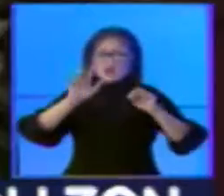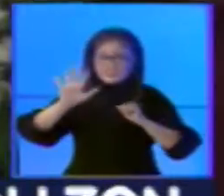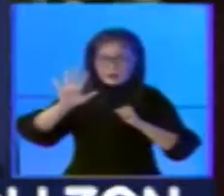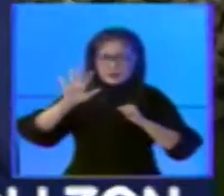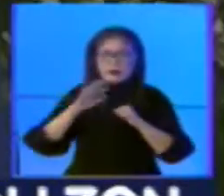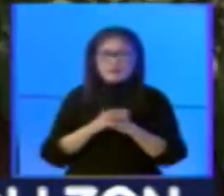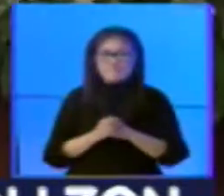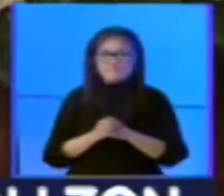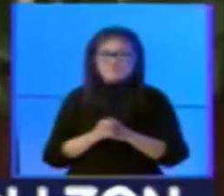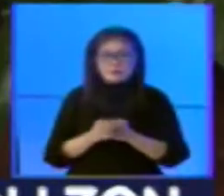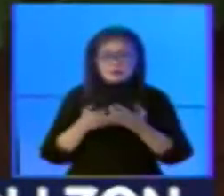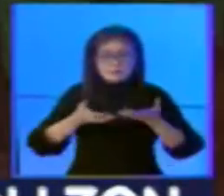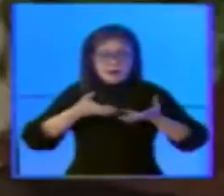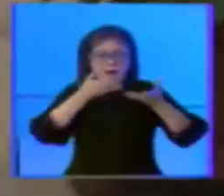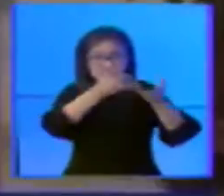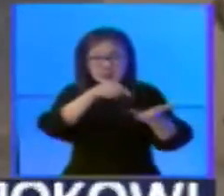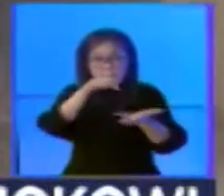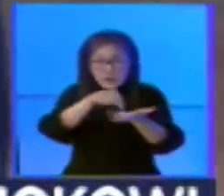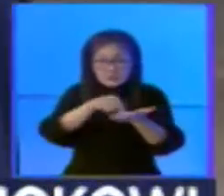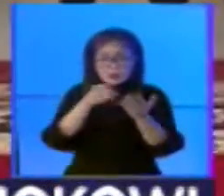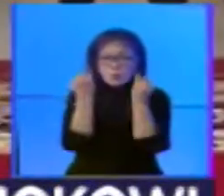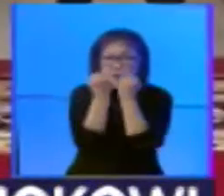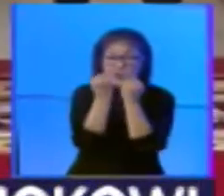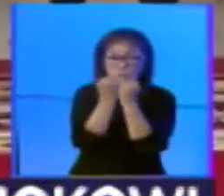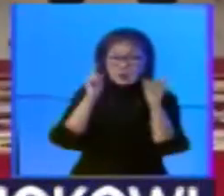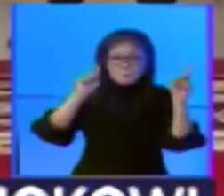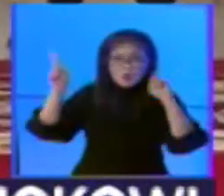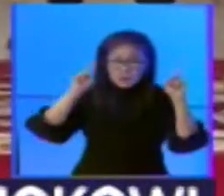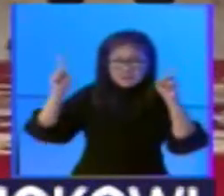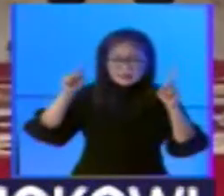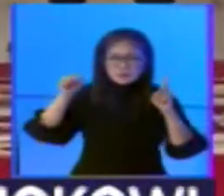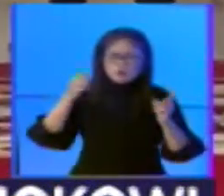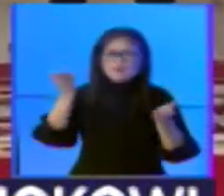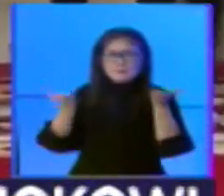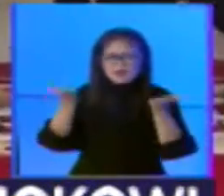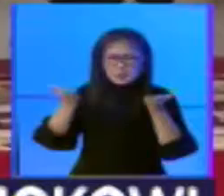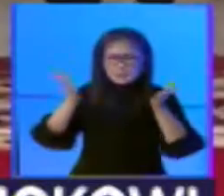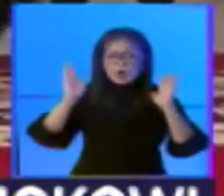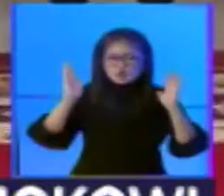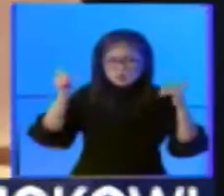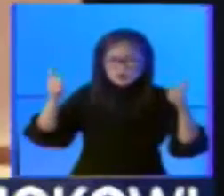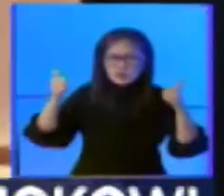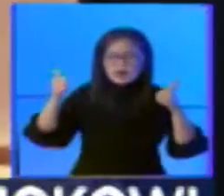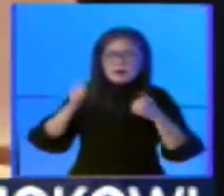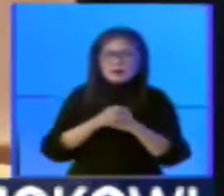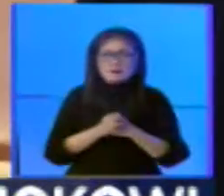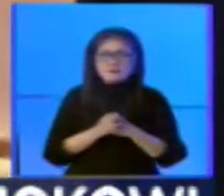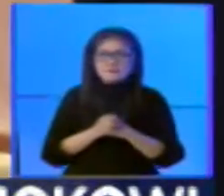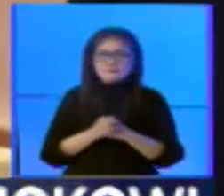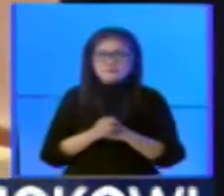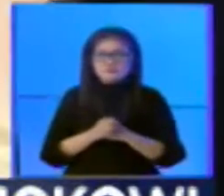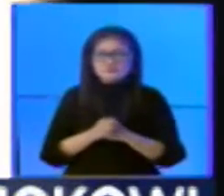Hai penghargaan bagi lawan politik Presiden Jokowi ini telah melalui pertimbangan dewan tanda gelar dan jasa